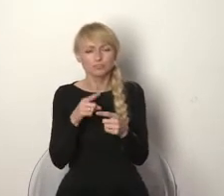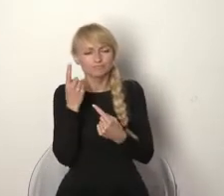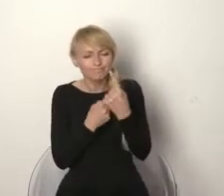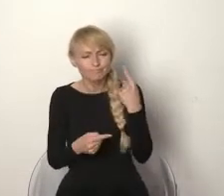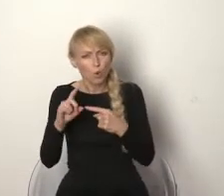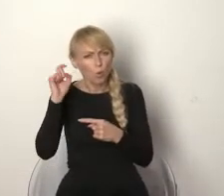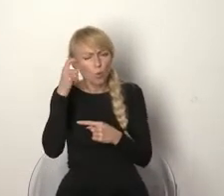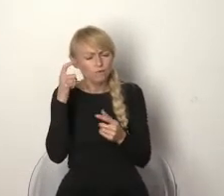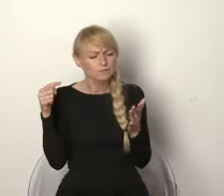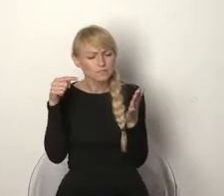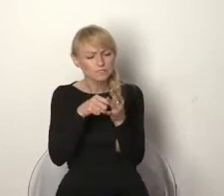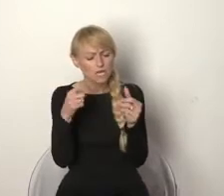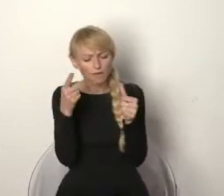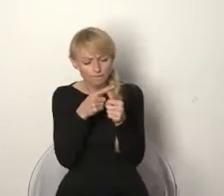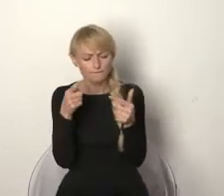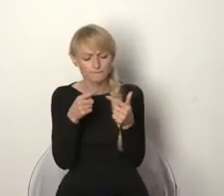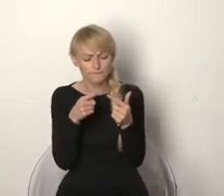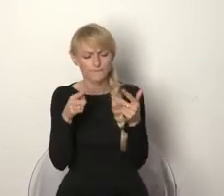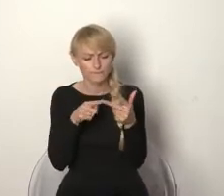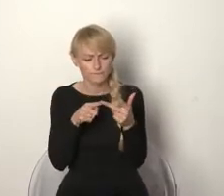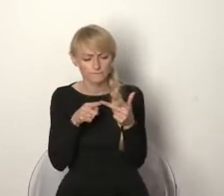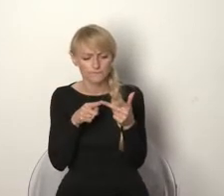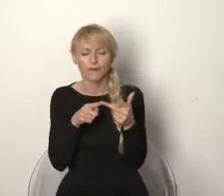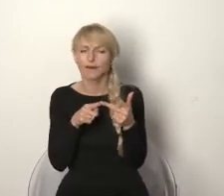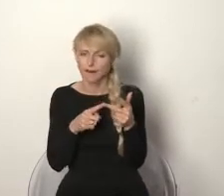jednej strony patrzyliśmy na to, gdzie my widzimy